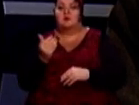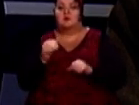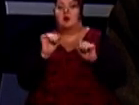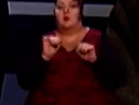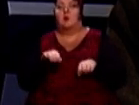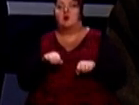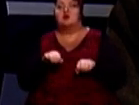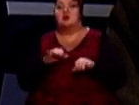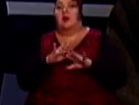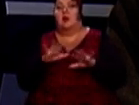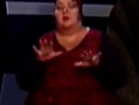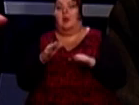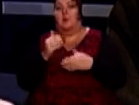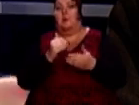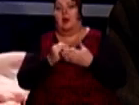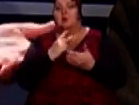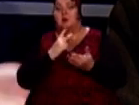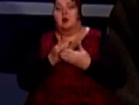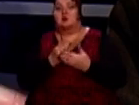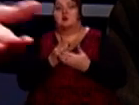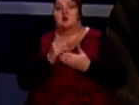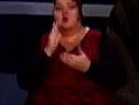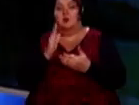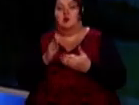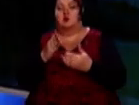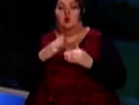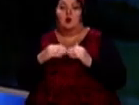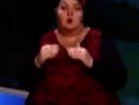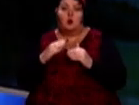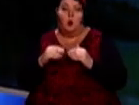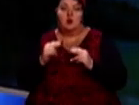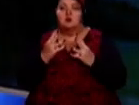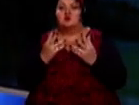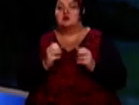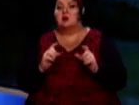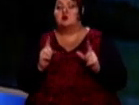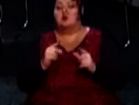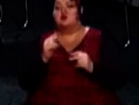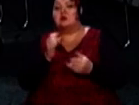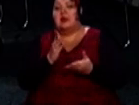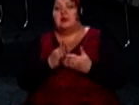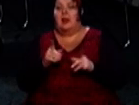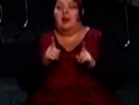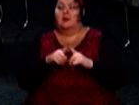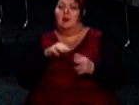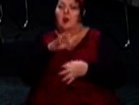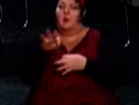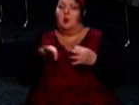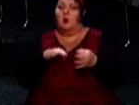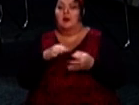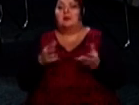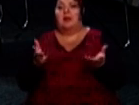може не передбачуване бути, наприклад, там ґрунт чи ще щось. Чи є такі проєкти, які